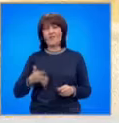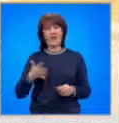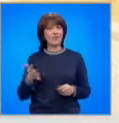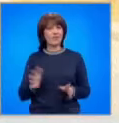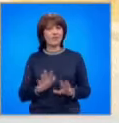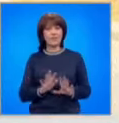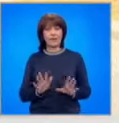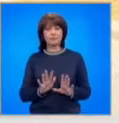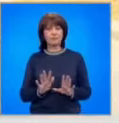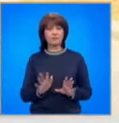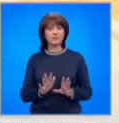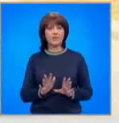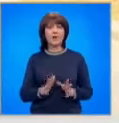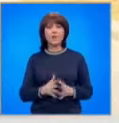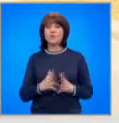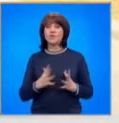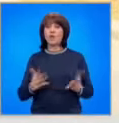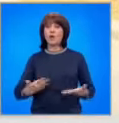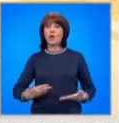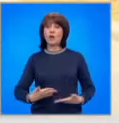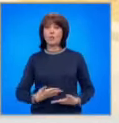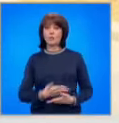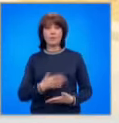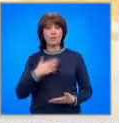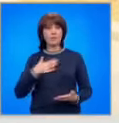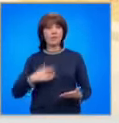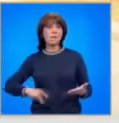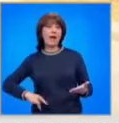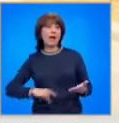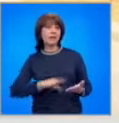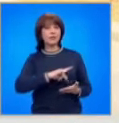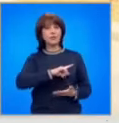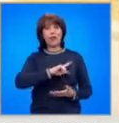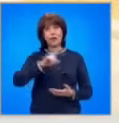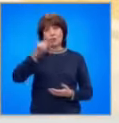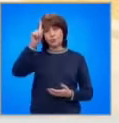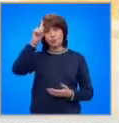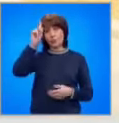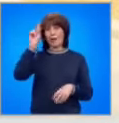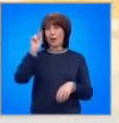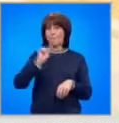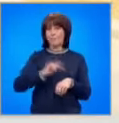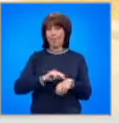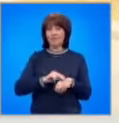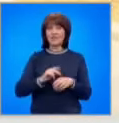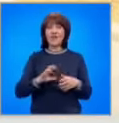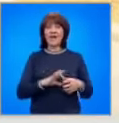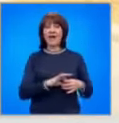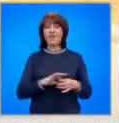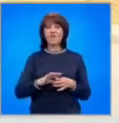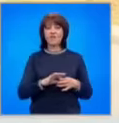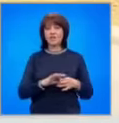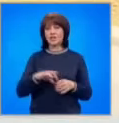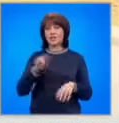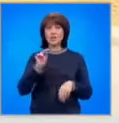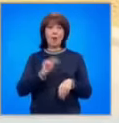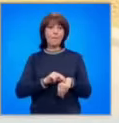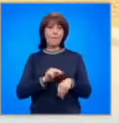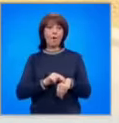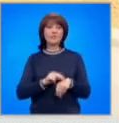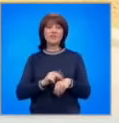състояние. Много е необходимо да има летище и до София, и до Пловдив, защото връзката, особено с Пловдив, е